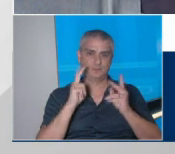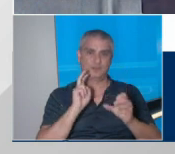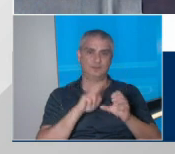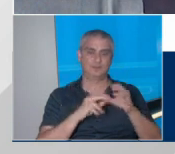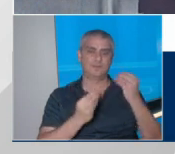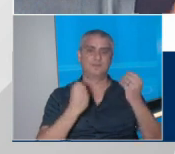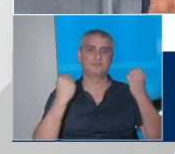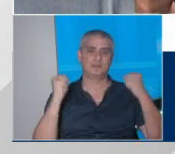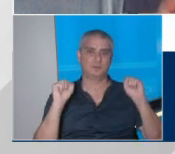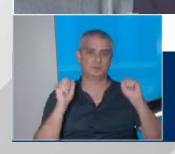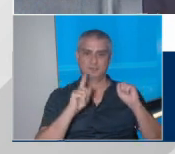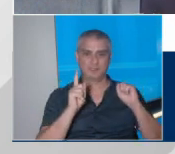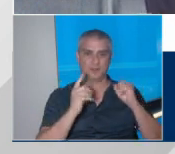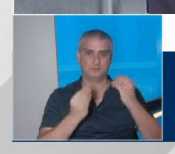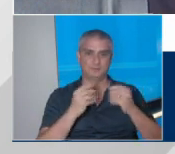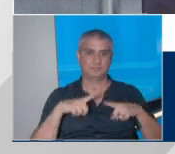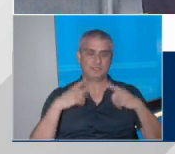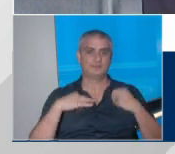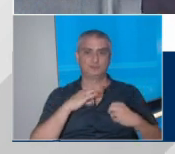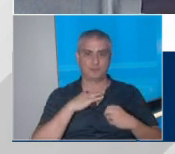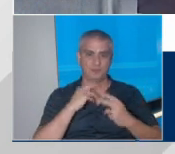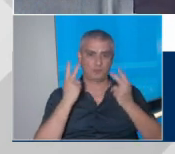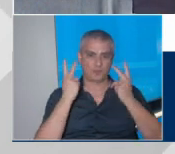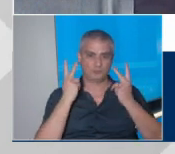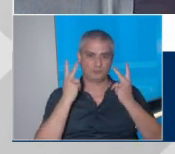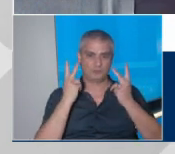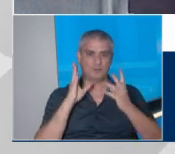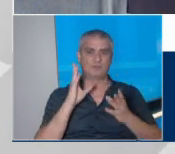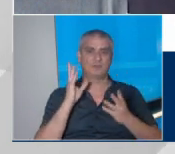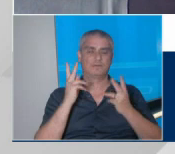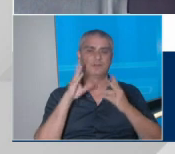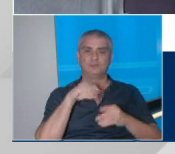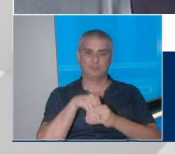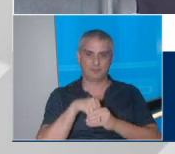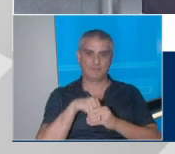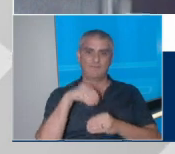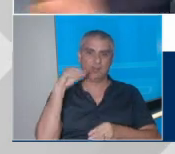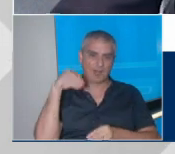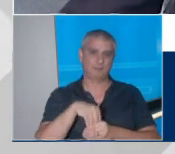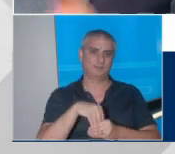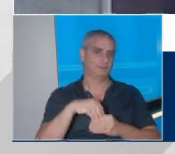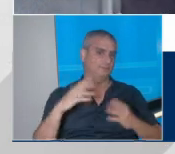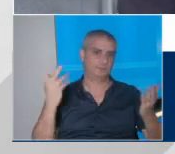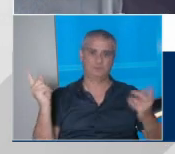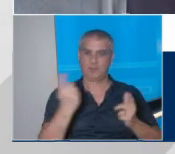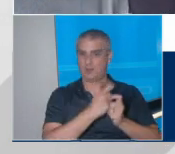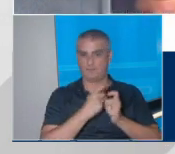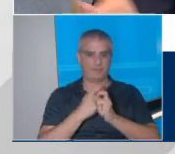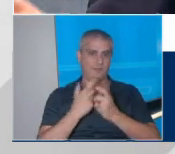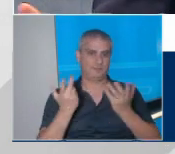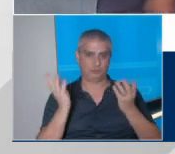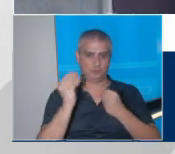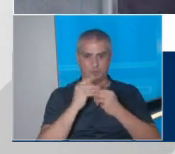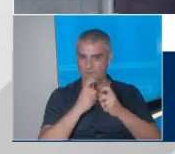במשחק הדמוקרטי הזה, זה לא משחק, זה החיים שלנו, חשוב להשתתף ולהצביע לכל מפלגה, יש